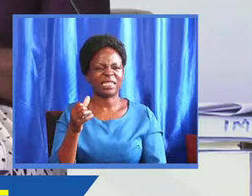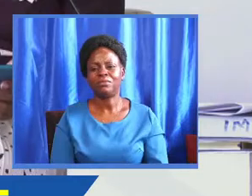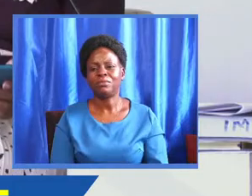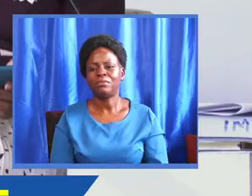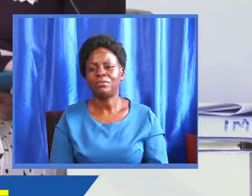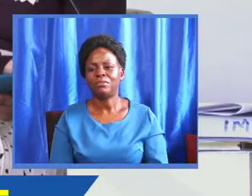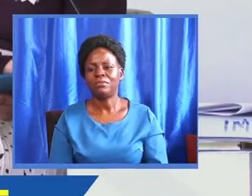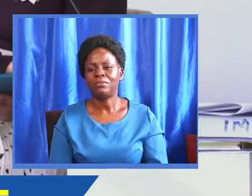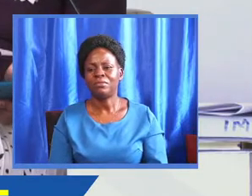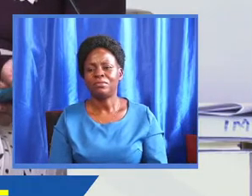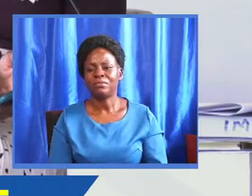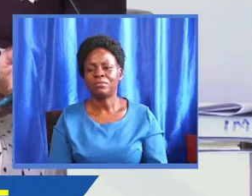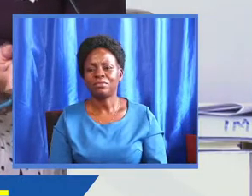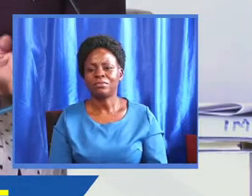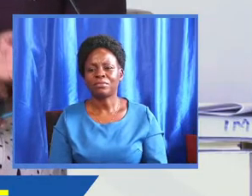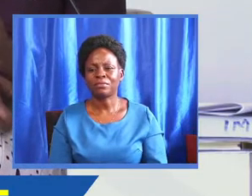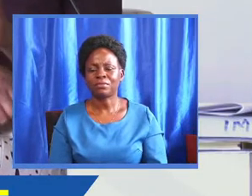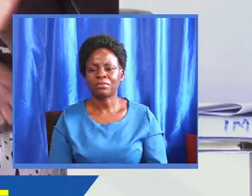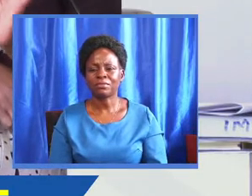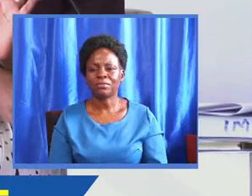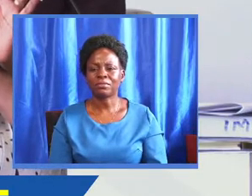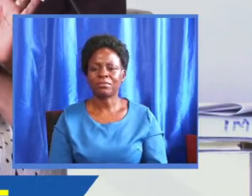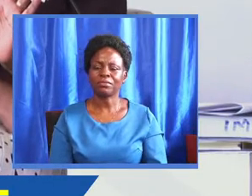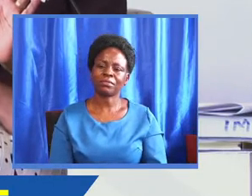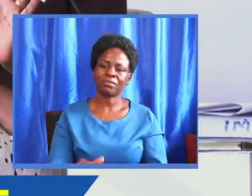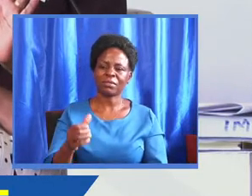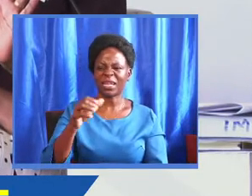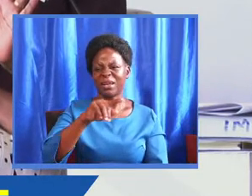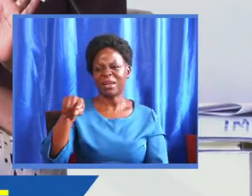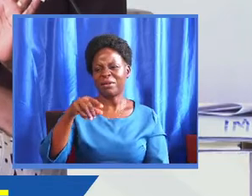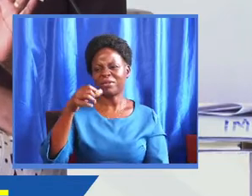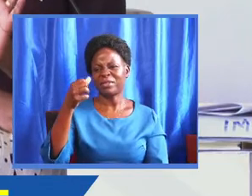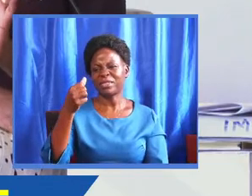Just a quick one. Nga nkaga mwetana, roughly.